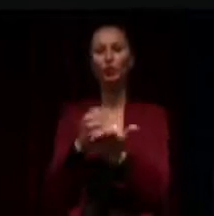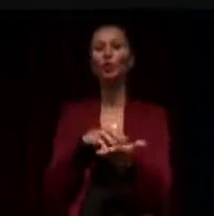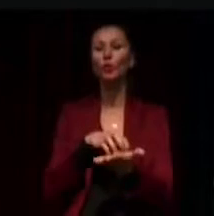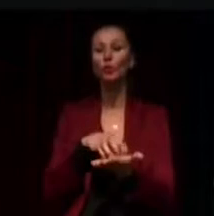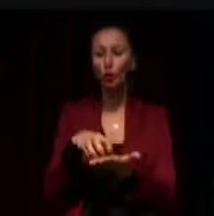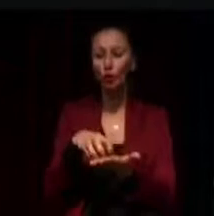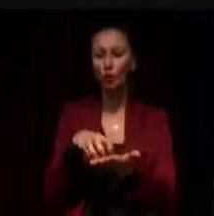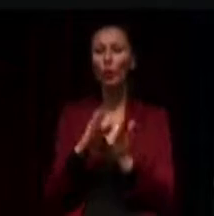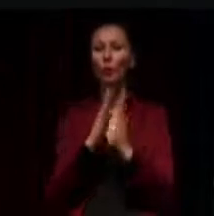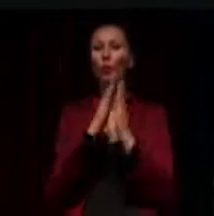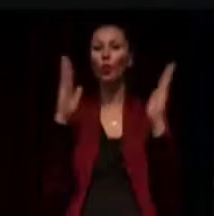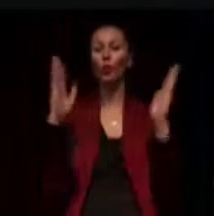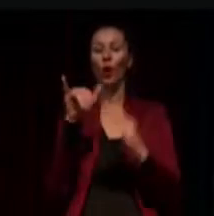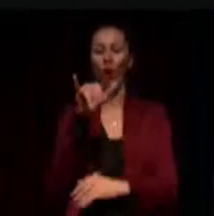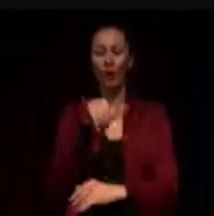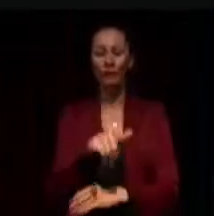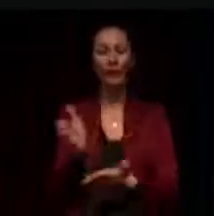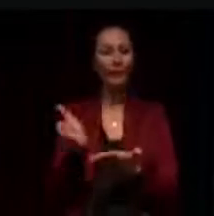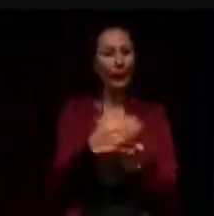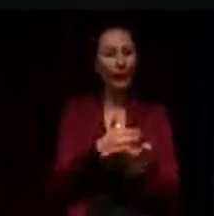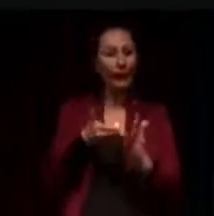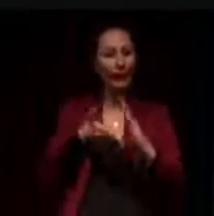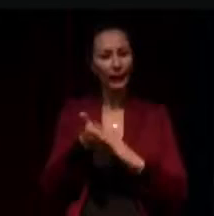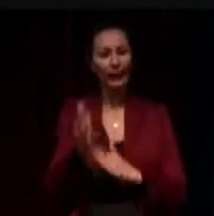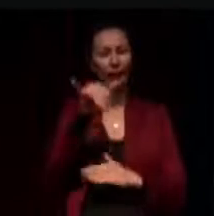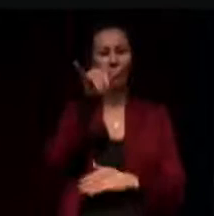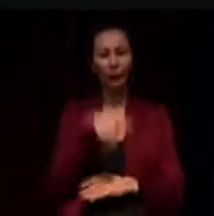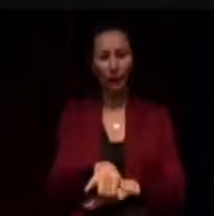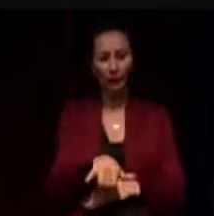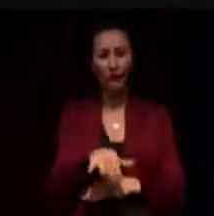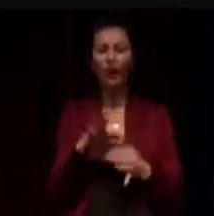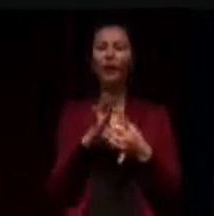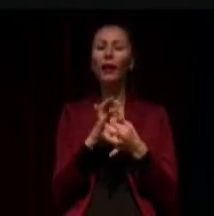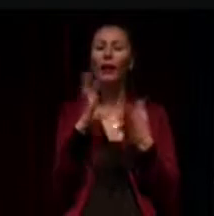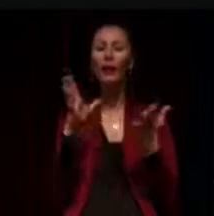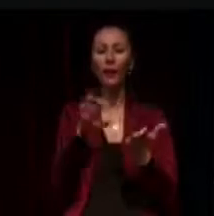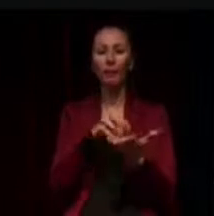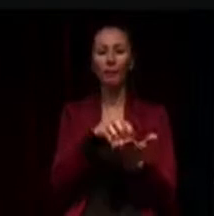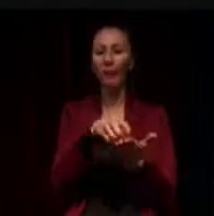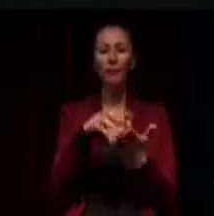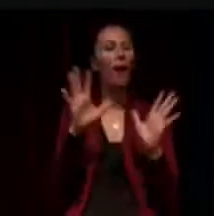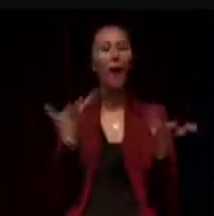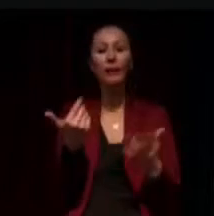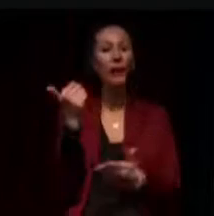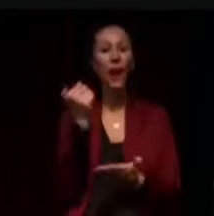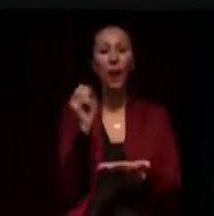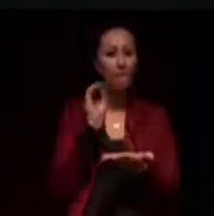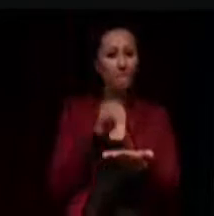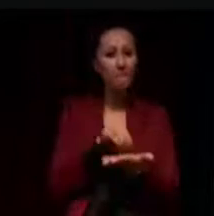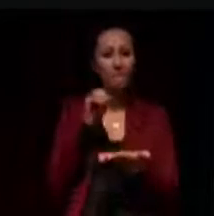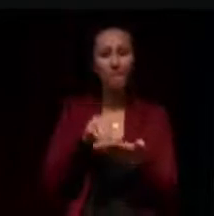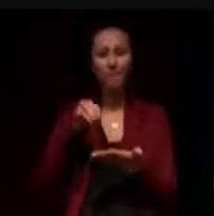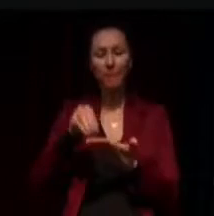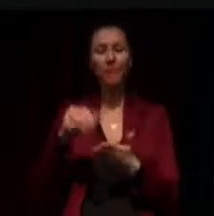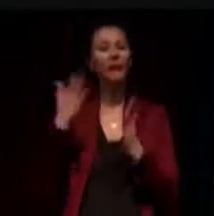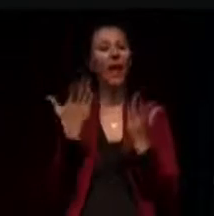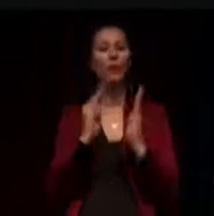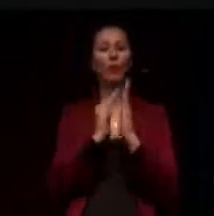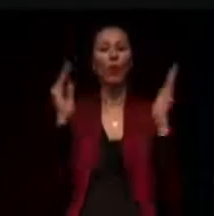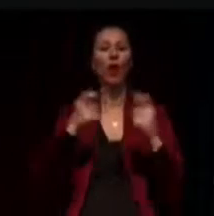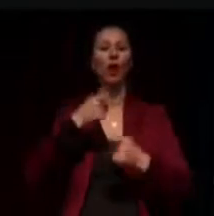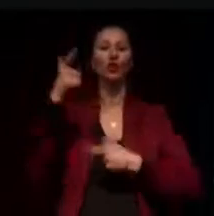bütçenin büyüklüğü hakkında, gelir giderleri hakkında, ilgili birimlerin hangi kalemleri, ne